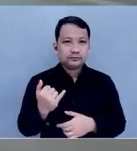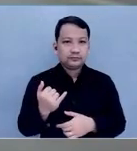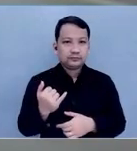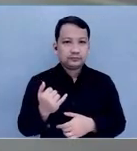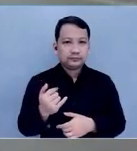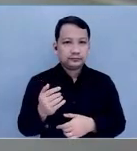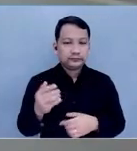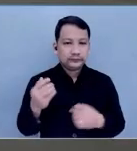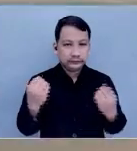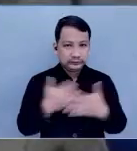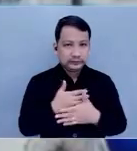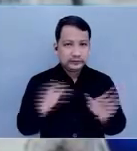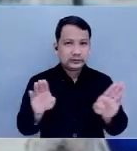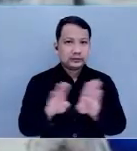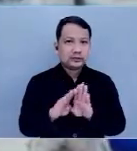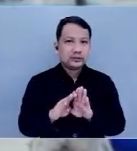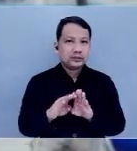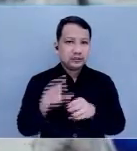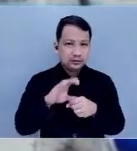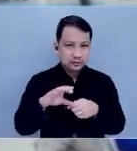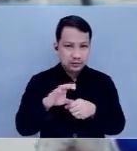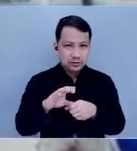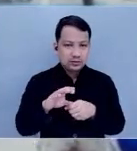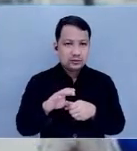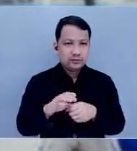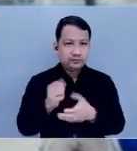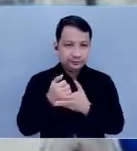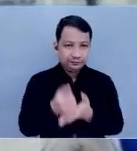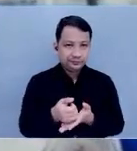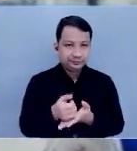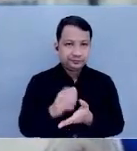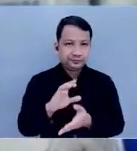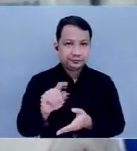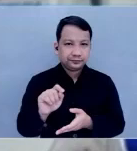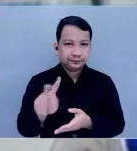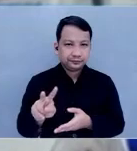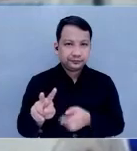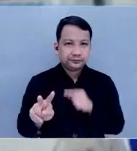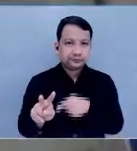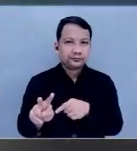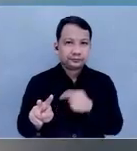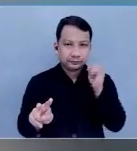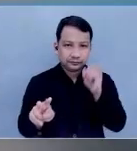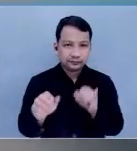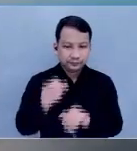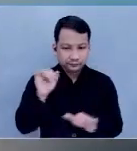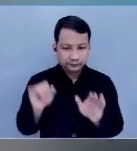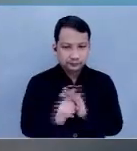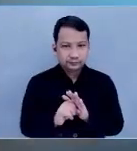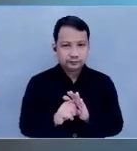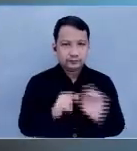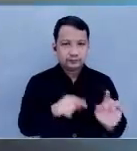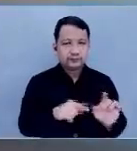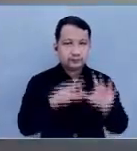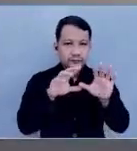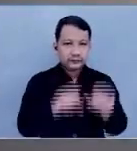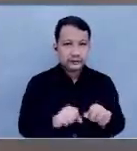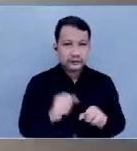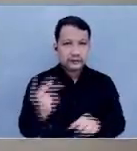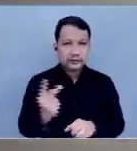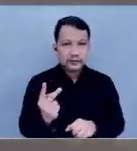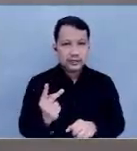napilitang magsara ng coffee shop. Pero sa tulong ng CCTV, nakilala ang mga holdupper. Naaresto ang dalawa sa